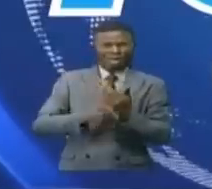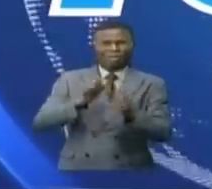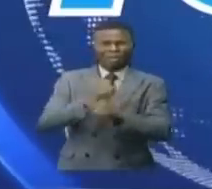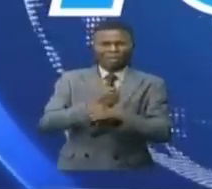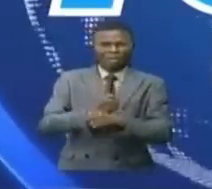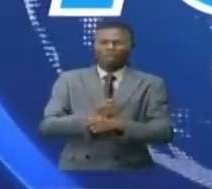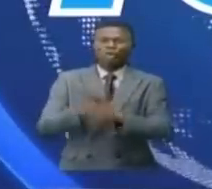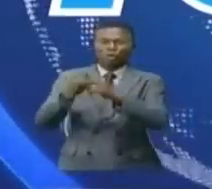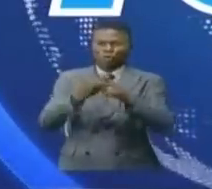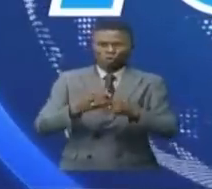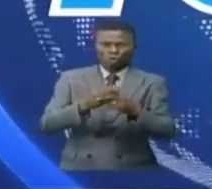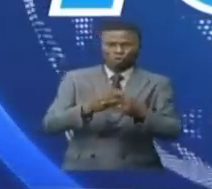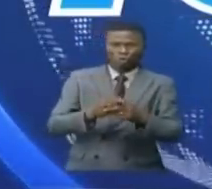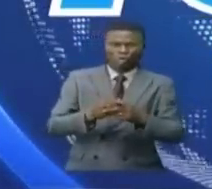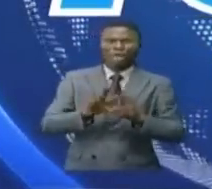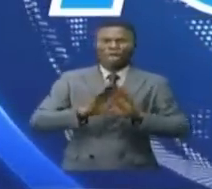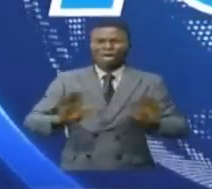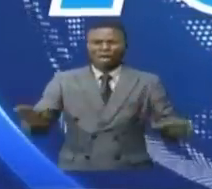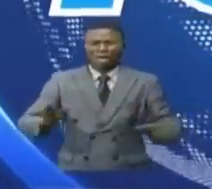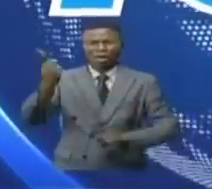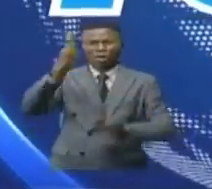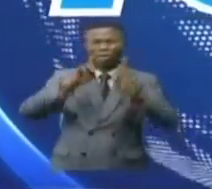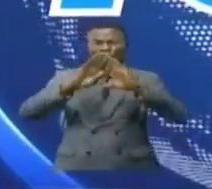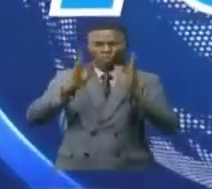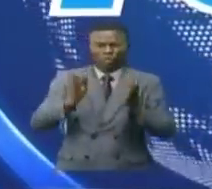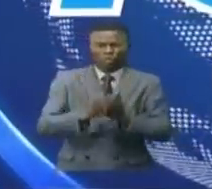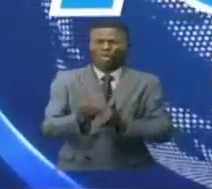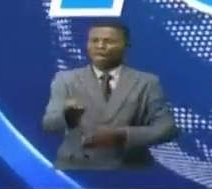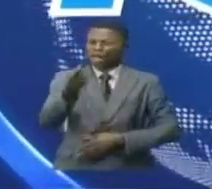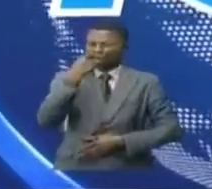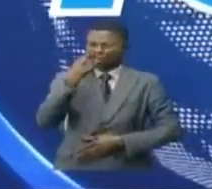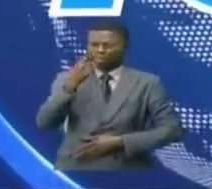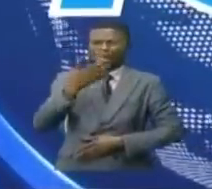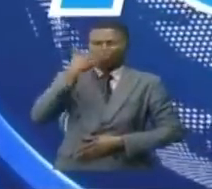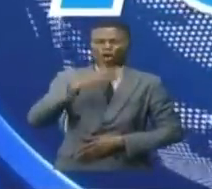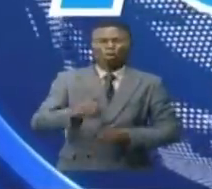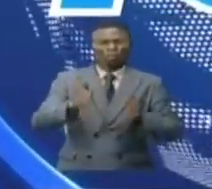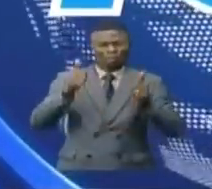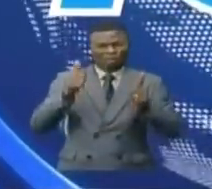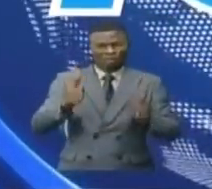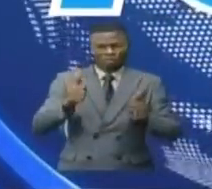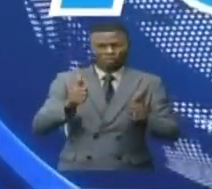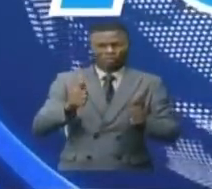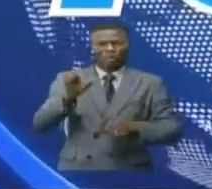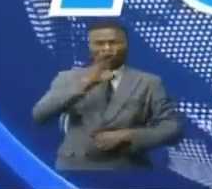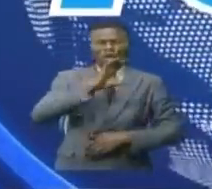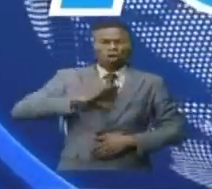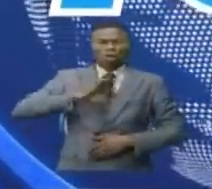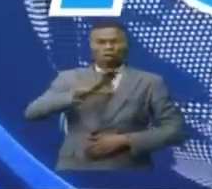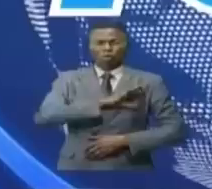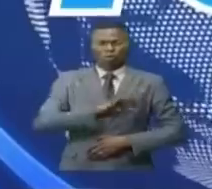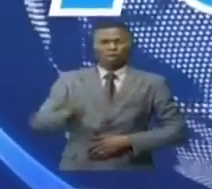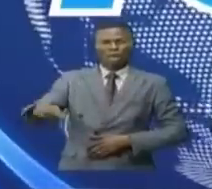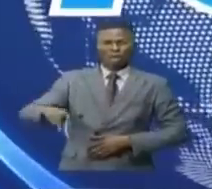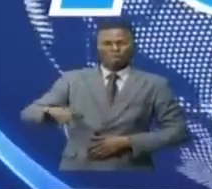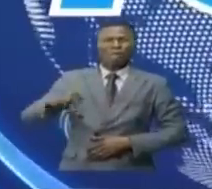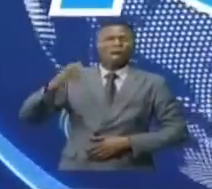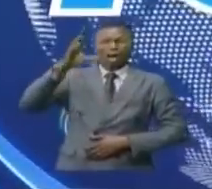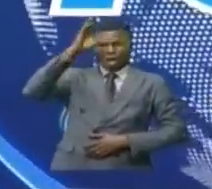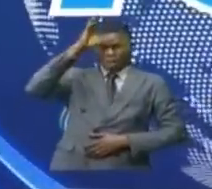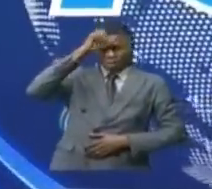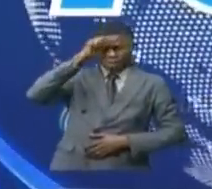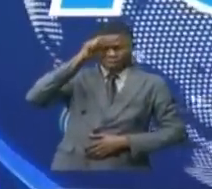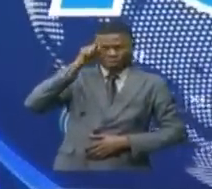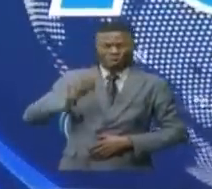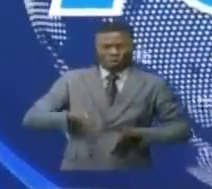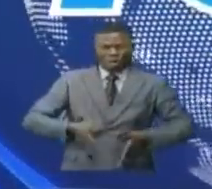suivi de l'accessibilité de la population aux soins de santé primaire. Son comité provincial du Kwilu était dans les rues